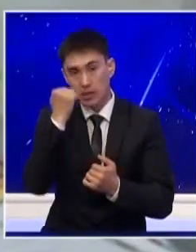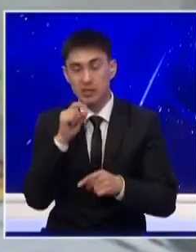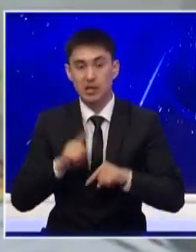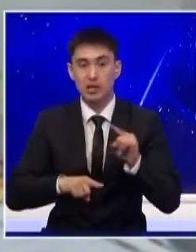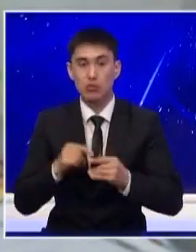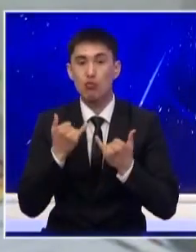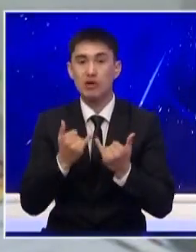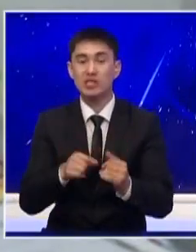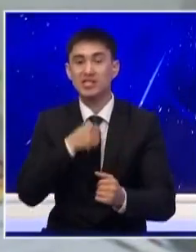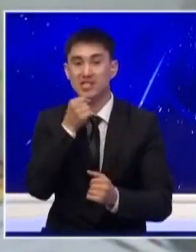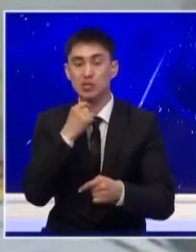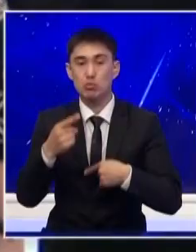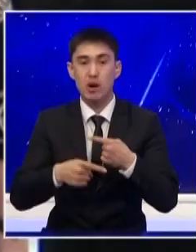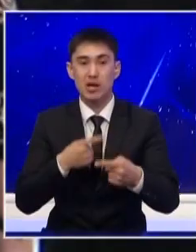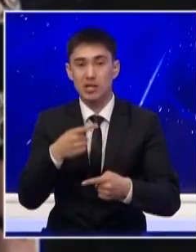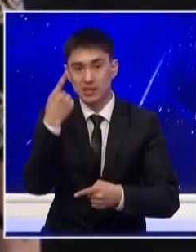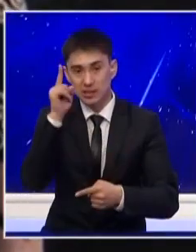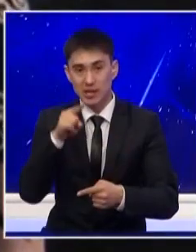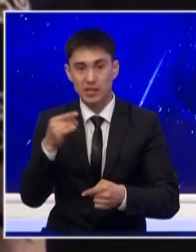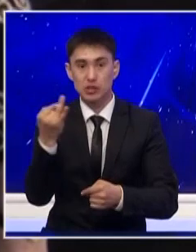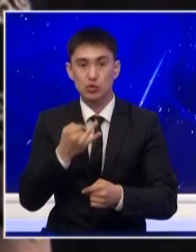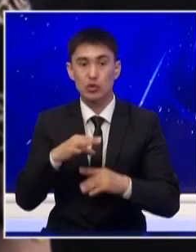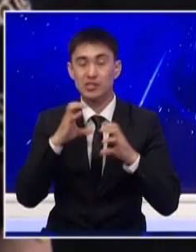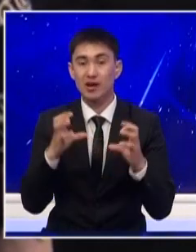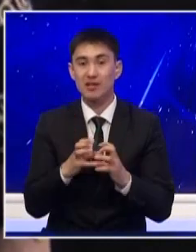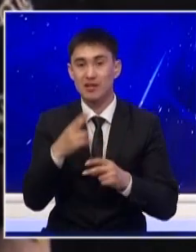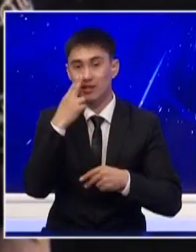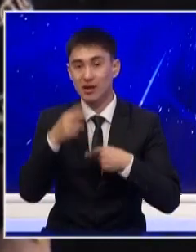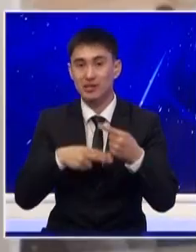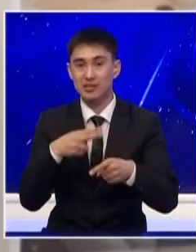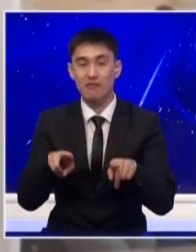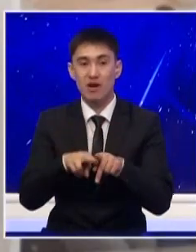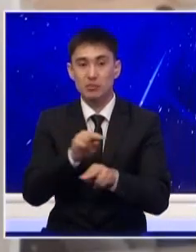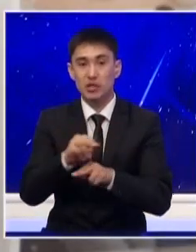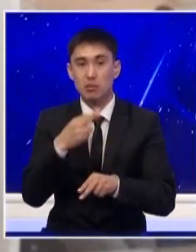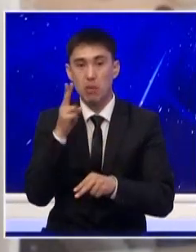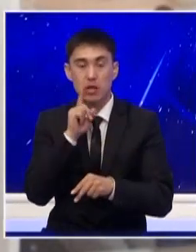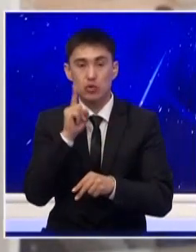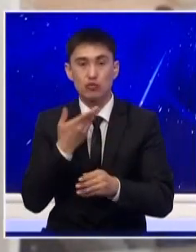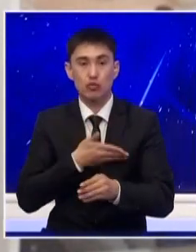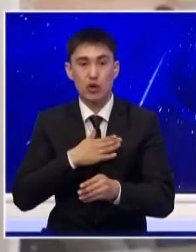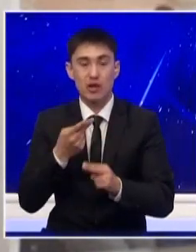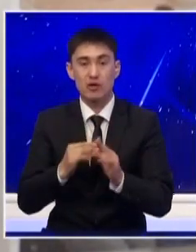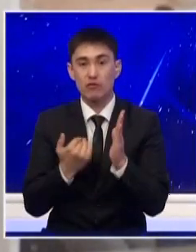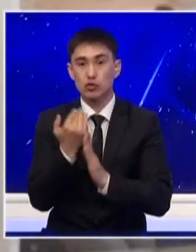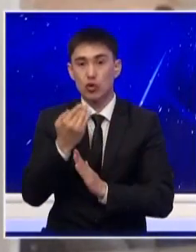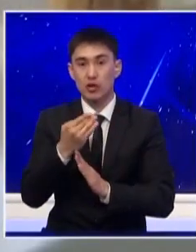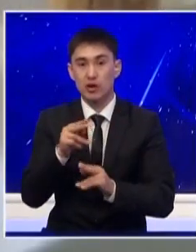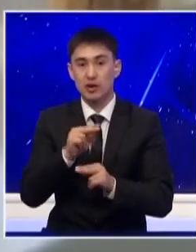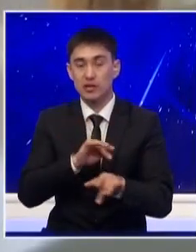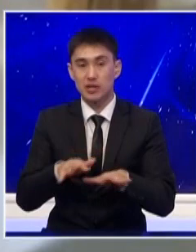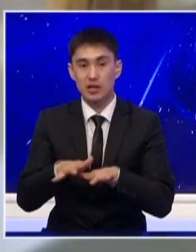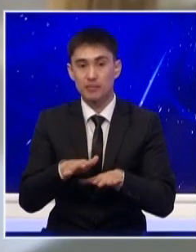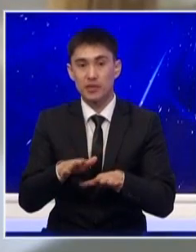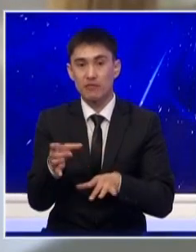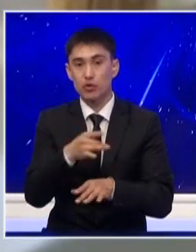родителям, уважение к старшему поколению, знание истории, сохранение традиций. Для воспитания молодежи в духе этих высоких нравственных идеалов